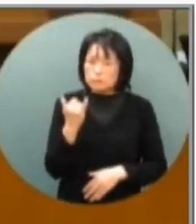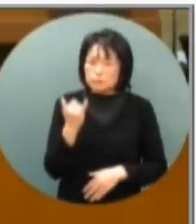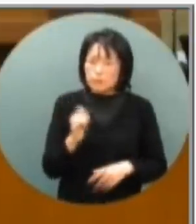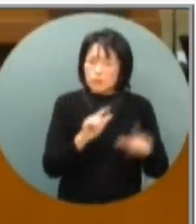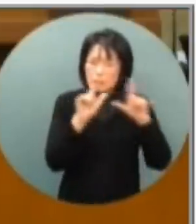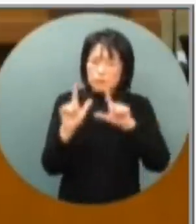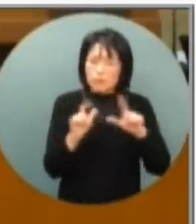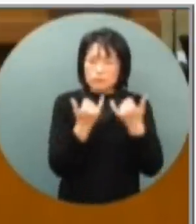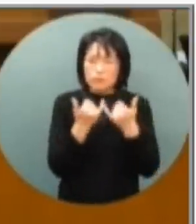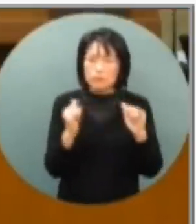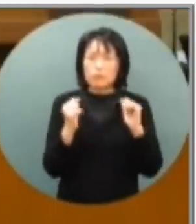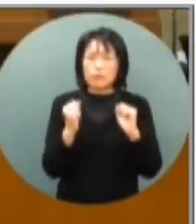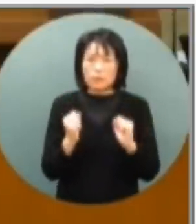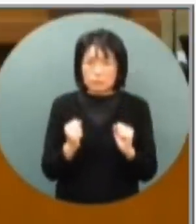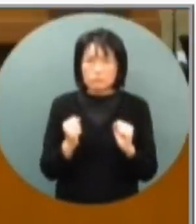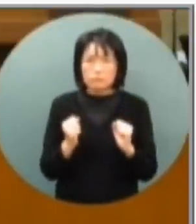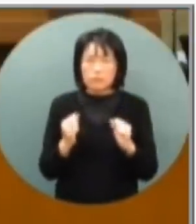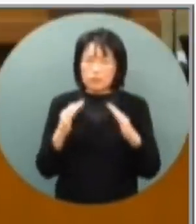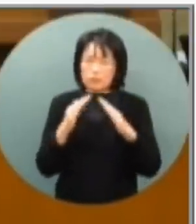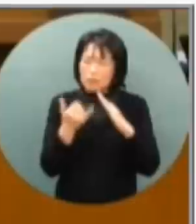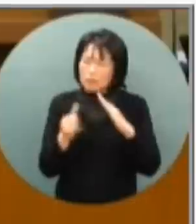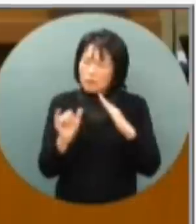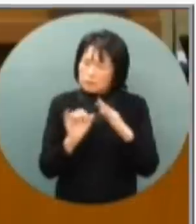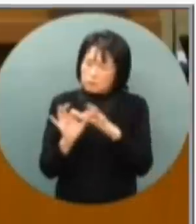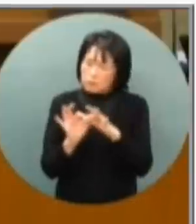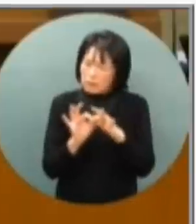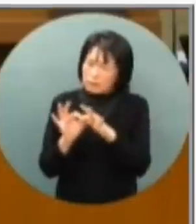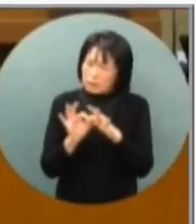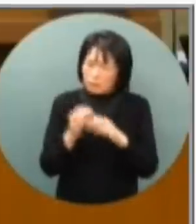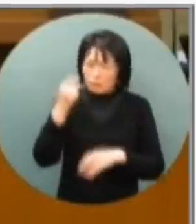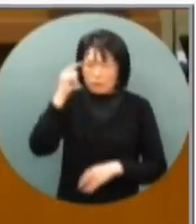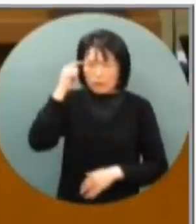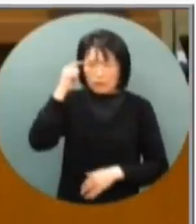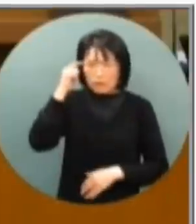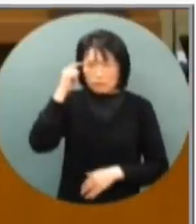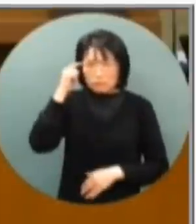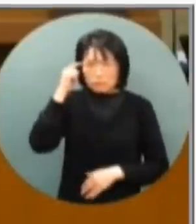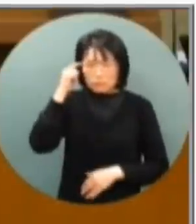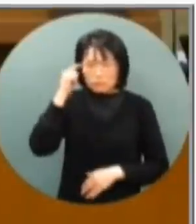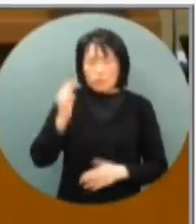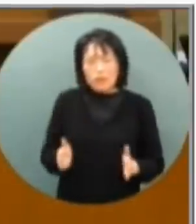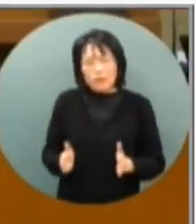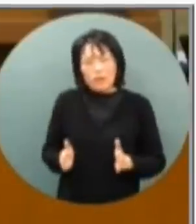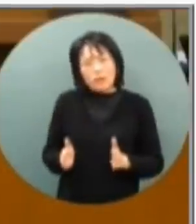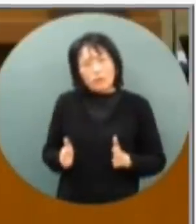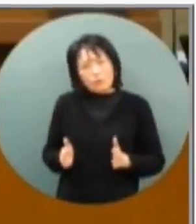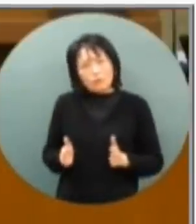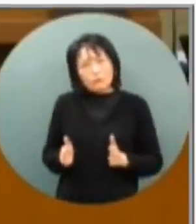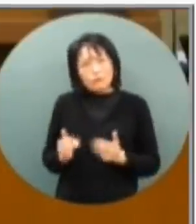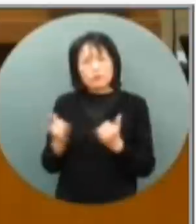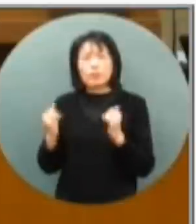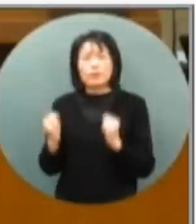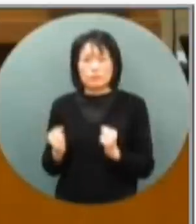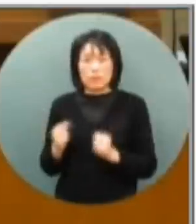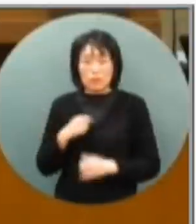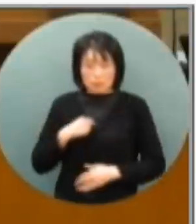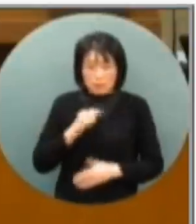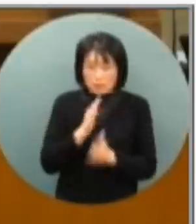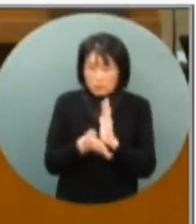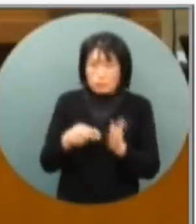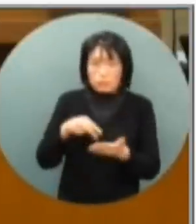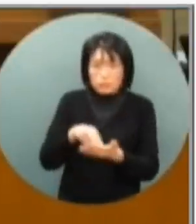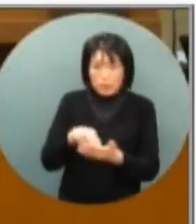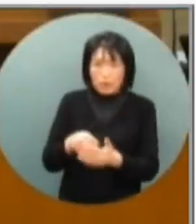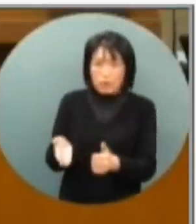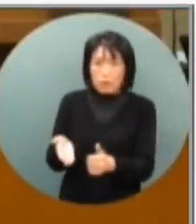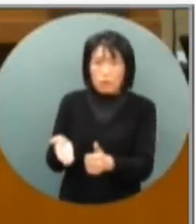族との関係を考えるとちょっと控えとこうかなとかですね、我々はいろいろとお勧めをしたり、その構成なん